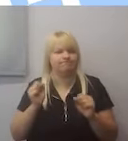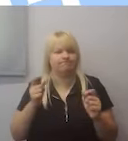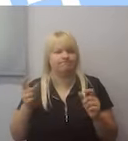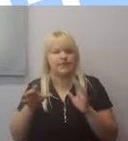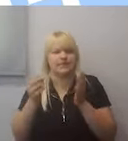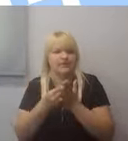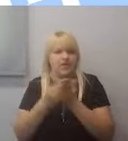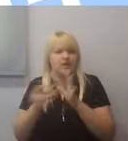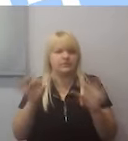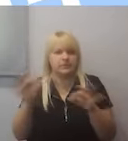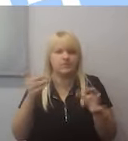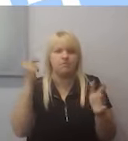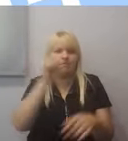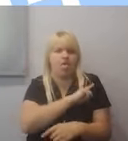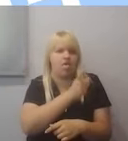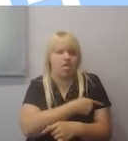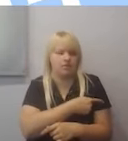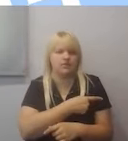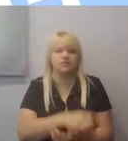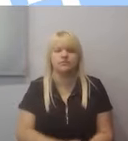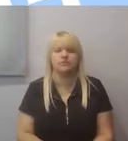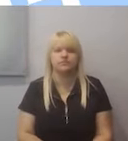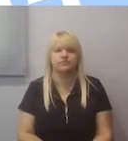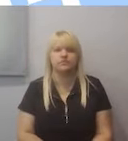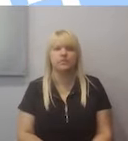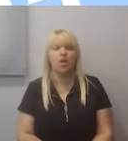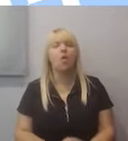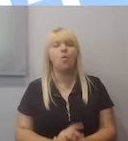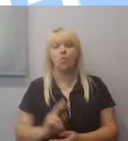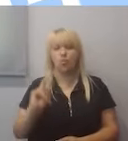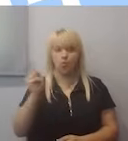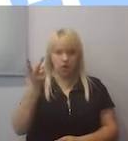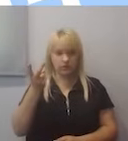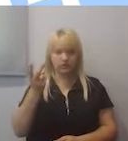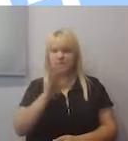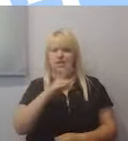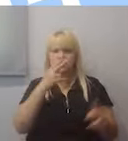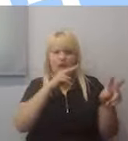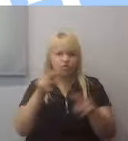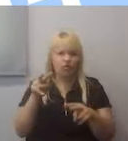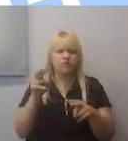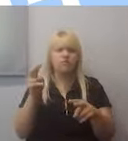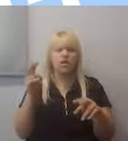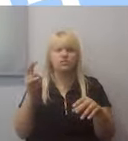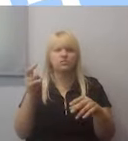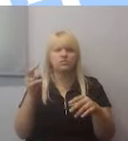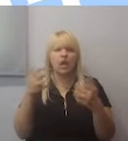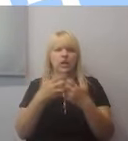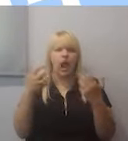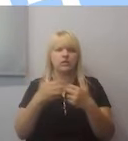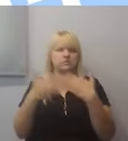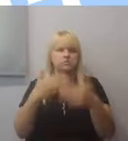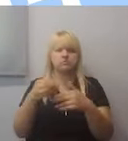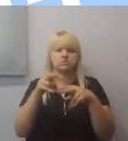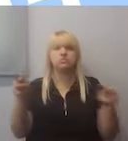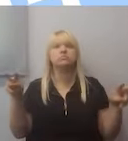nevajag pārvērtēt nu otrs ir nenovēro atklātā veidā karadarbības gaitu nestāv atklātā vietā un neskrien